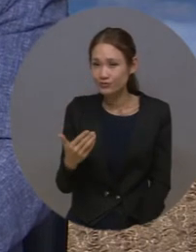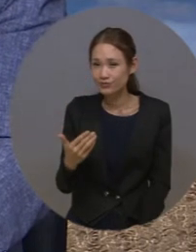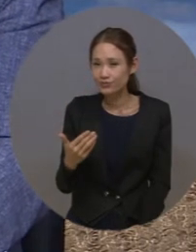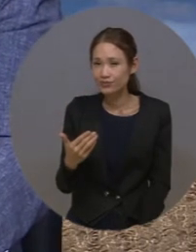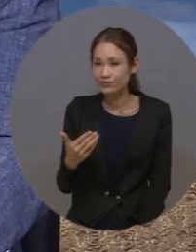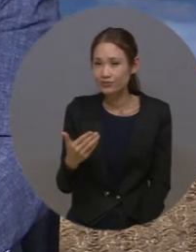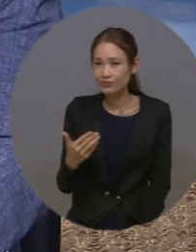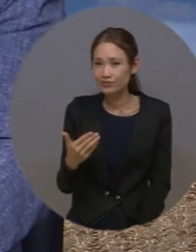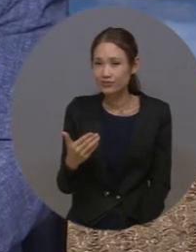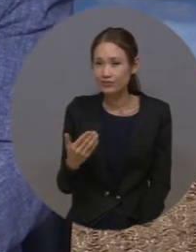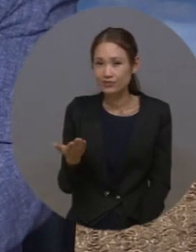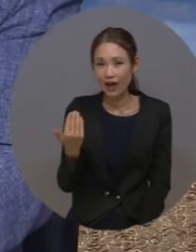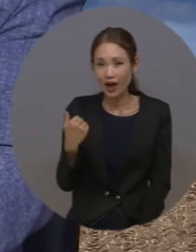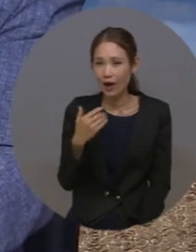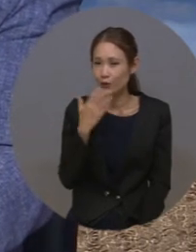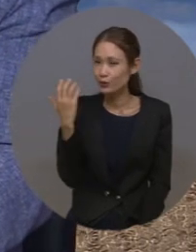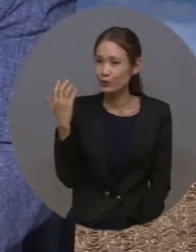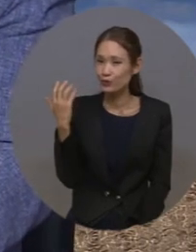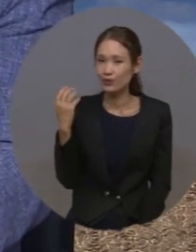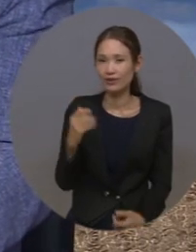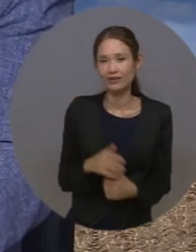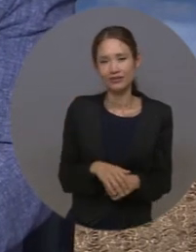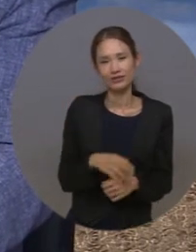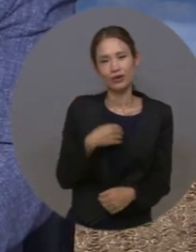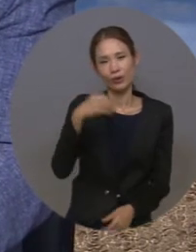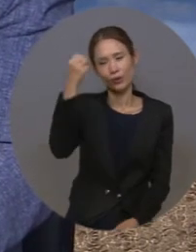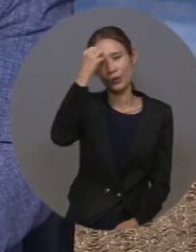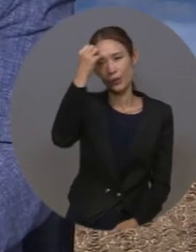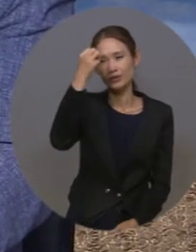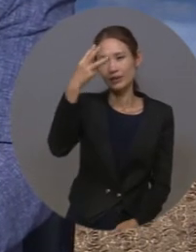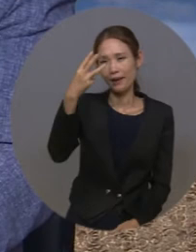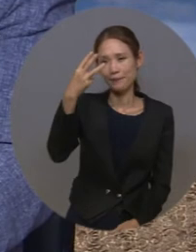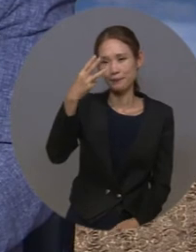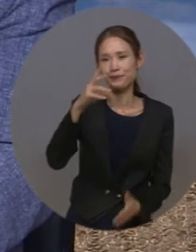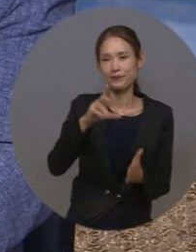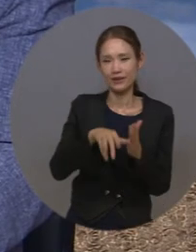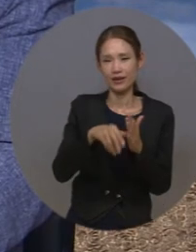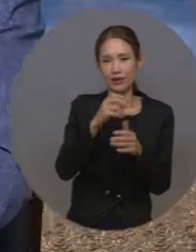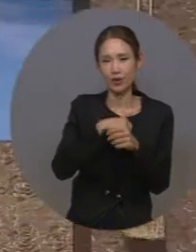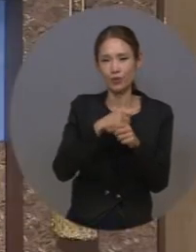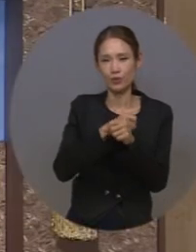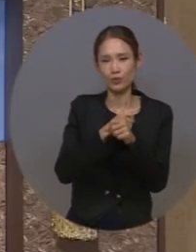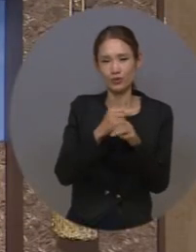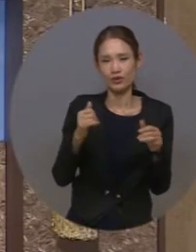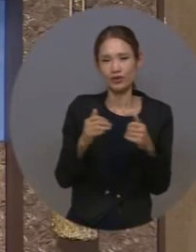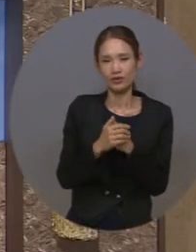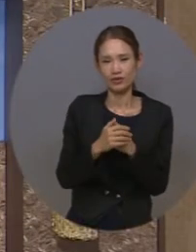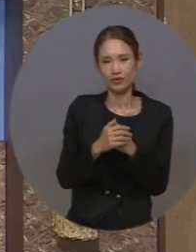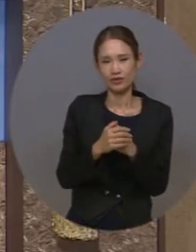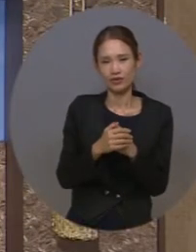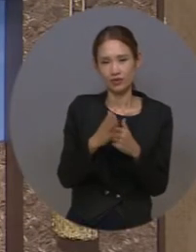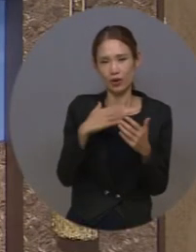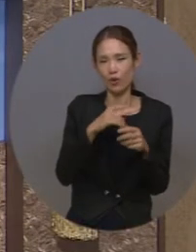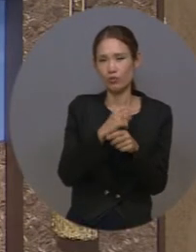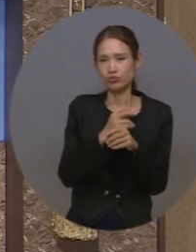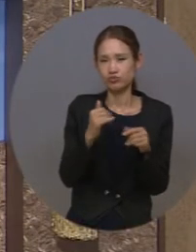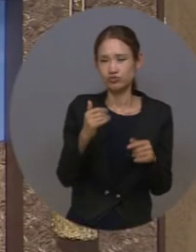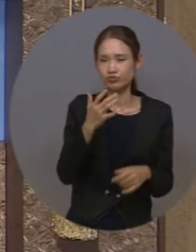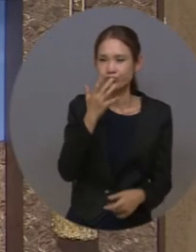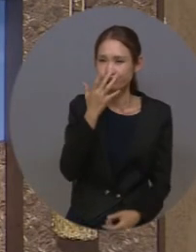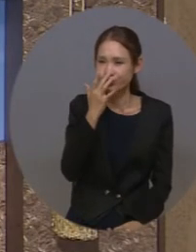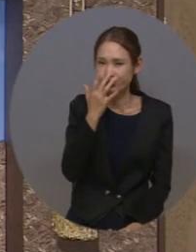꿈이셨나요? 이제 고등학교 3학년 때 이제 공무원이 들어왔죠. 네. 뭐 사실 공무원이 뭔지도 잘